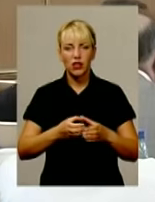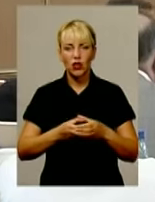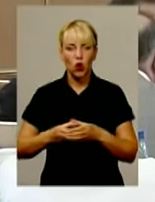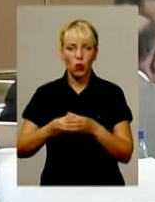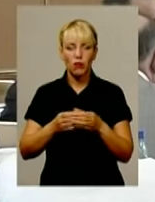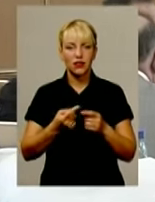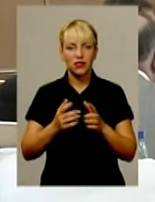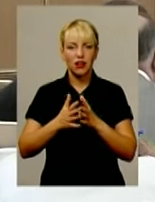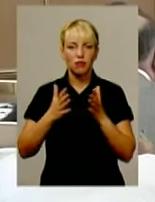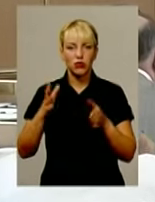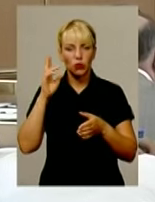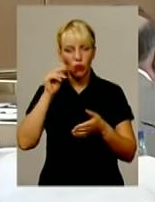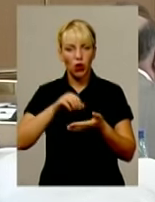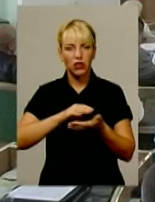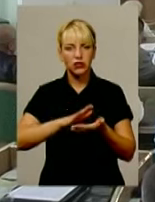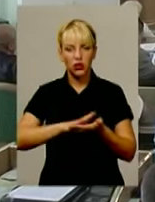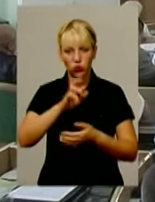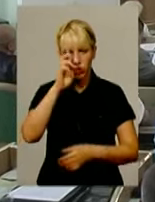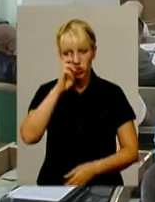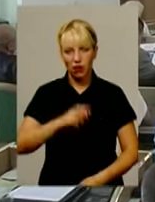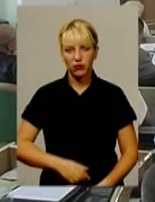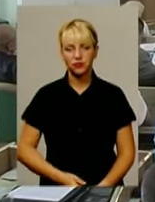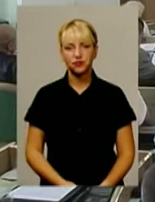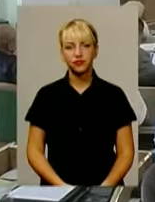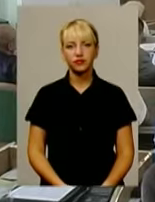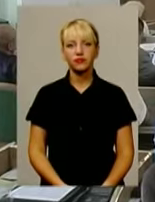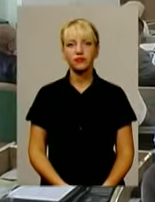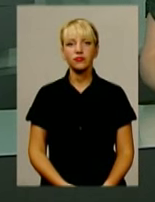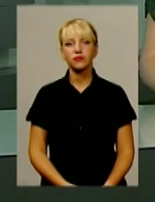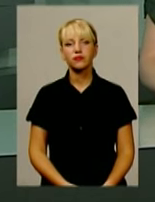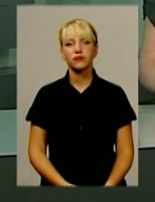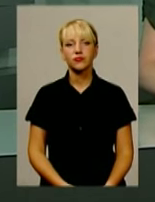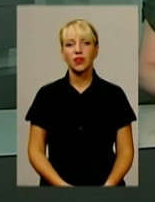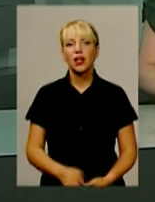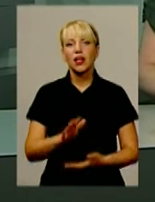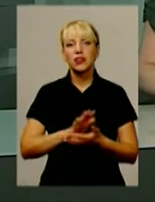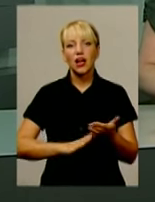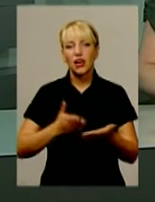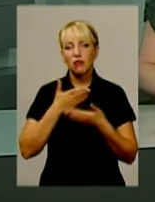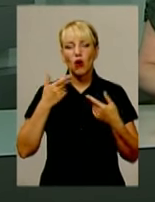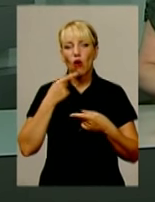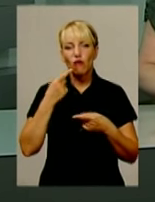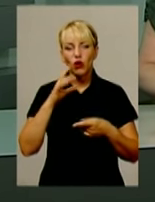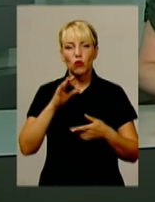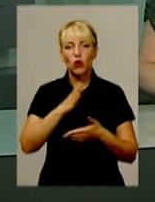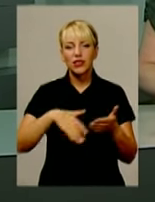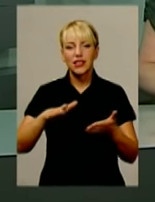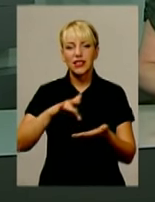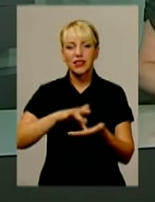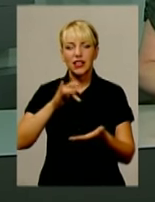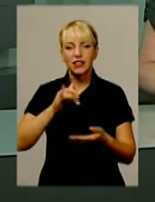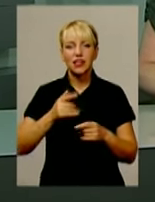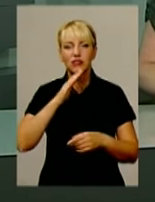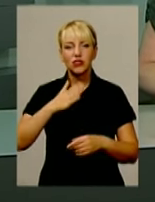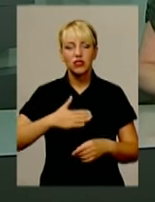найбільший показник у державі. Тетяна Пресикар, Юрій Чорний для інформаційного випуску. Далі ми говоримо про децентралізацію із